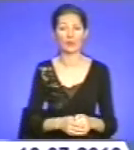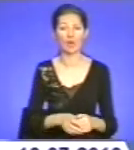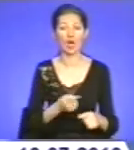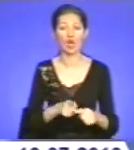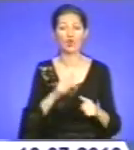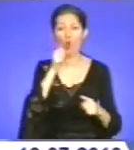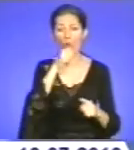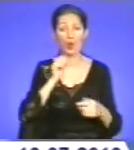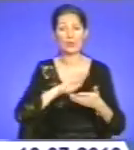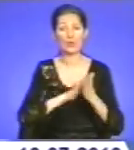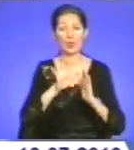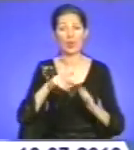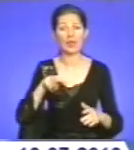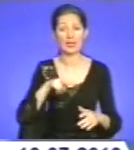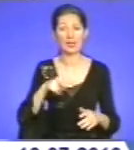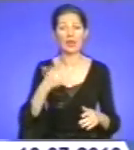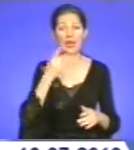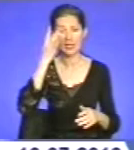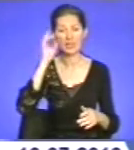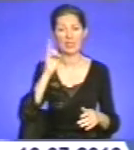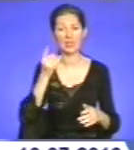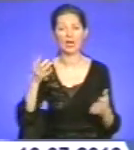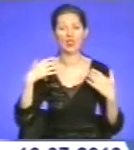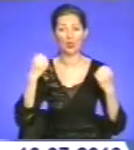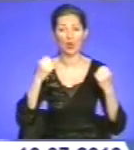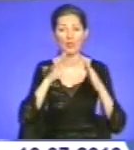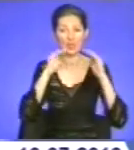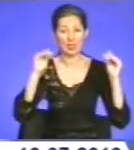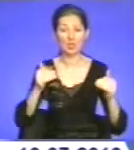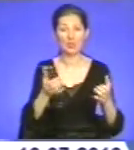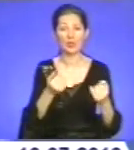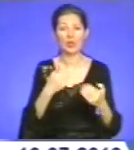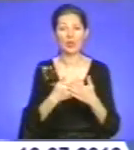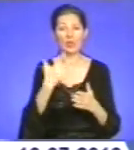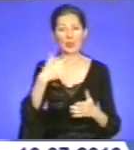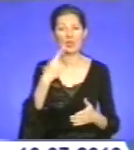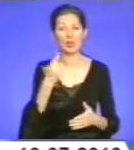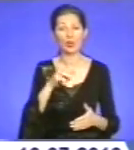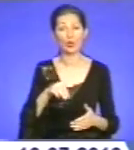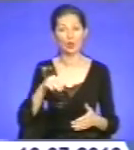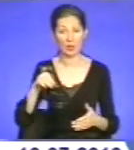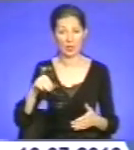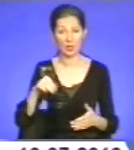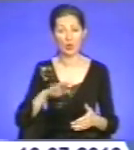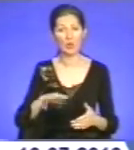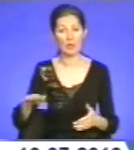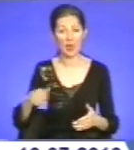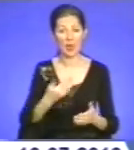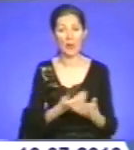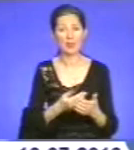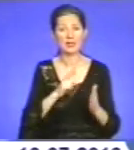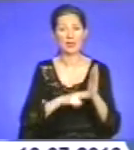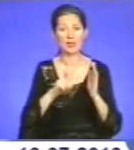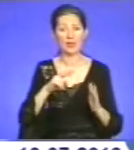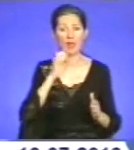Цьогоріч станом на 5 липня літні дитячі оздоровчі заклади Тернопільщини прийняли майже 51 тисячу дітей. Понад 72% хлопців і